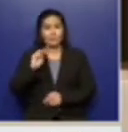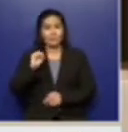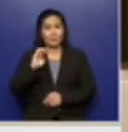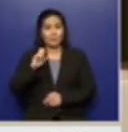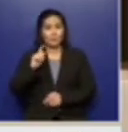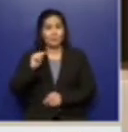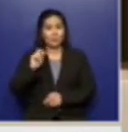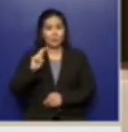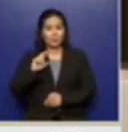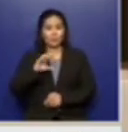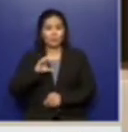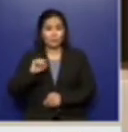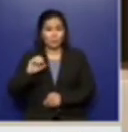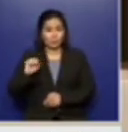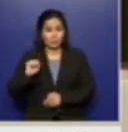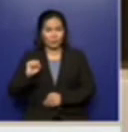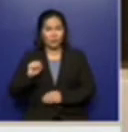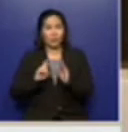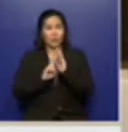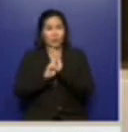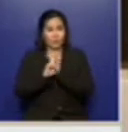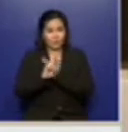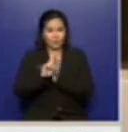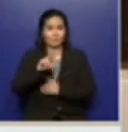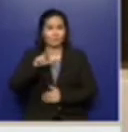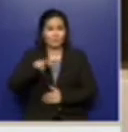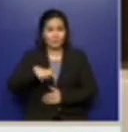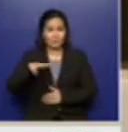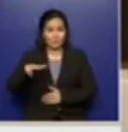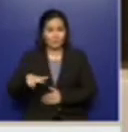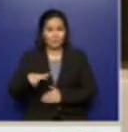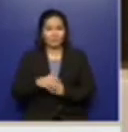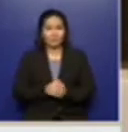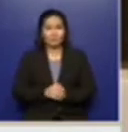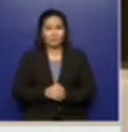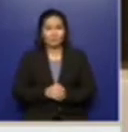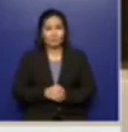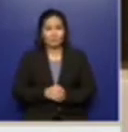ชิกสภาผู้แทนราษฎรจังหวัดร้อยเอ็ดพรรคเพื่อไทย